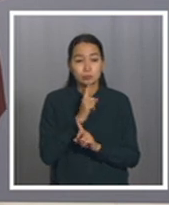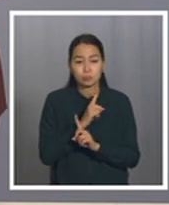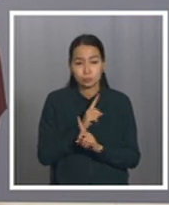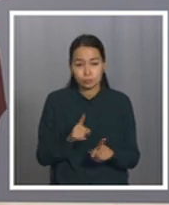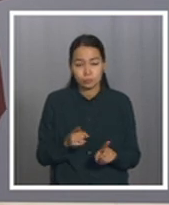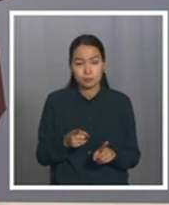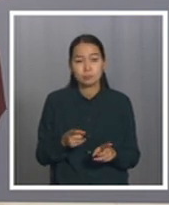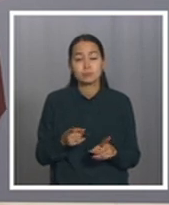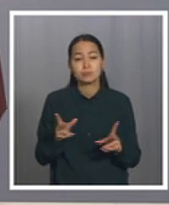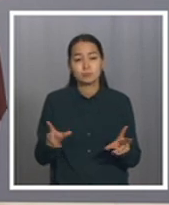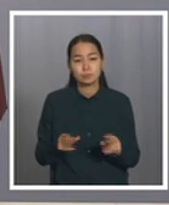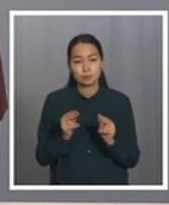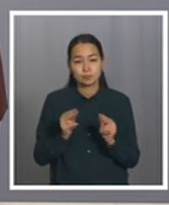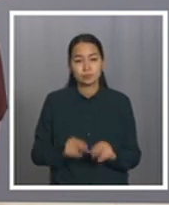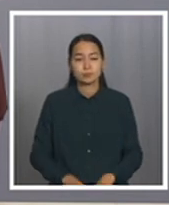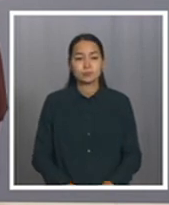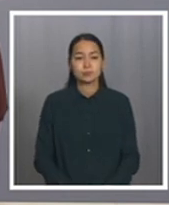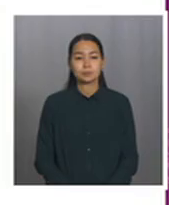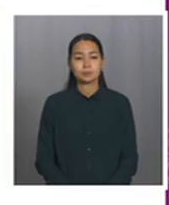ойламаймын. Қанеки, іске сәт.